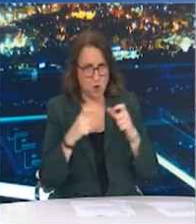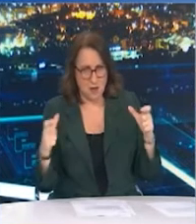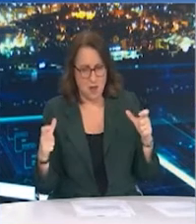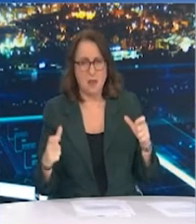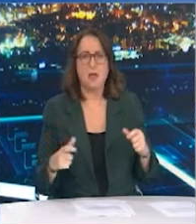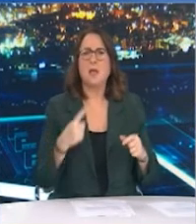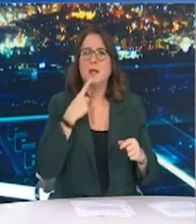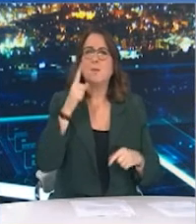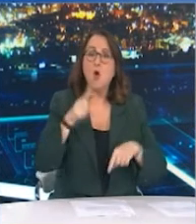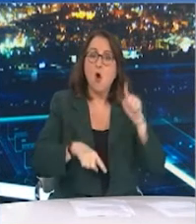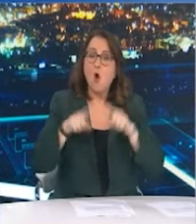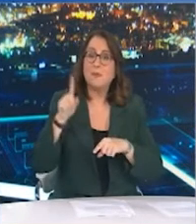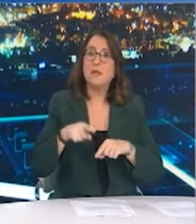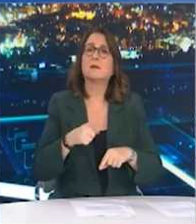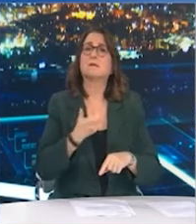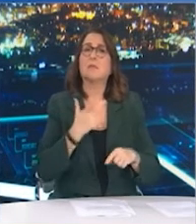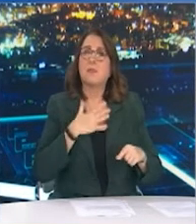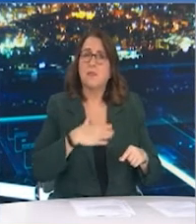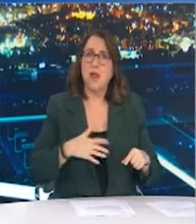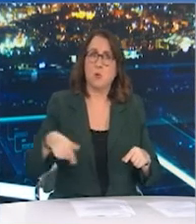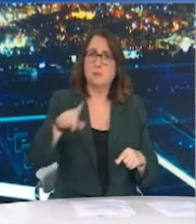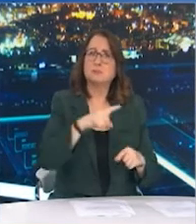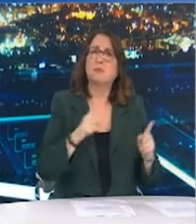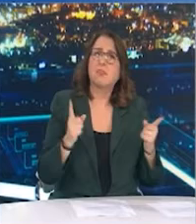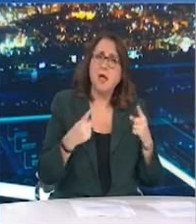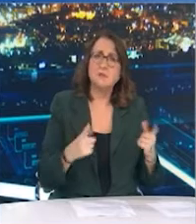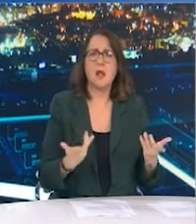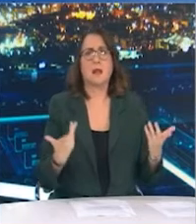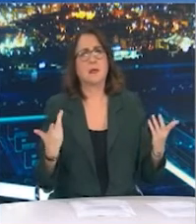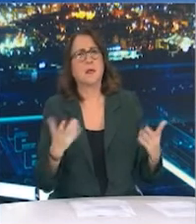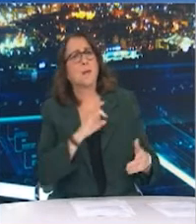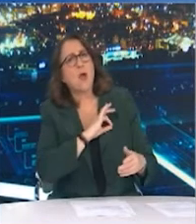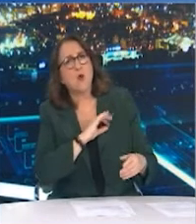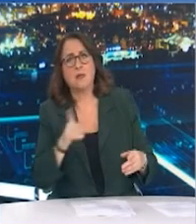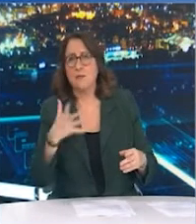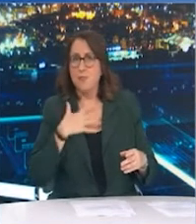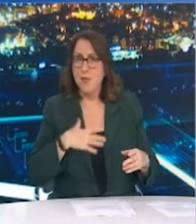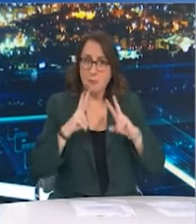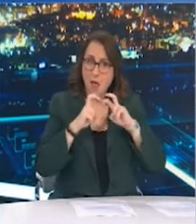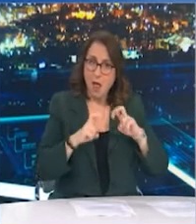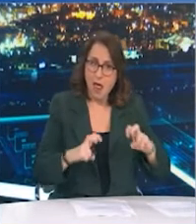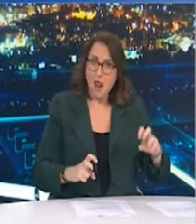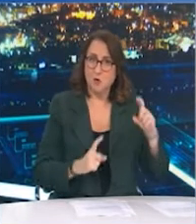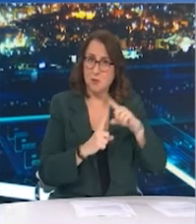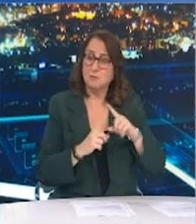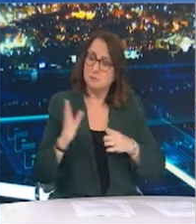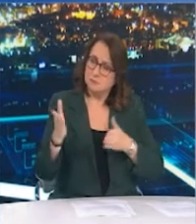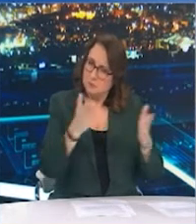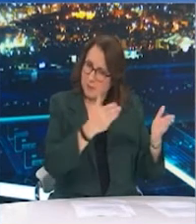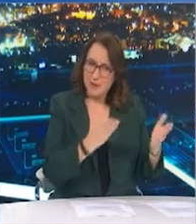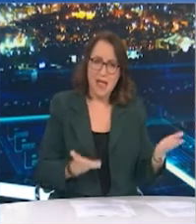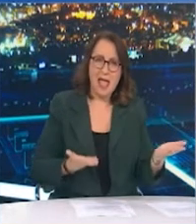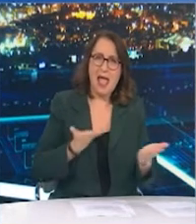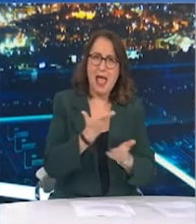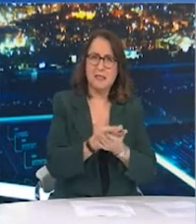όσοι επιθυμούν, να υποβληθούν σε δωρεάν, τονίζω σε δωρεάν έλεγχο για το νέο κορονοϊό, και καταθέτοντας μία αίτηση στη